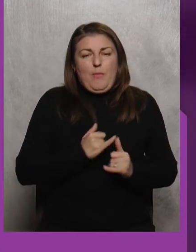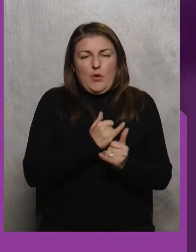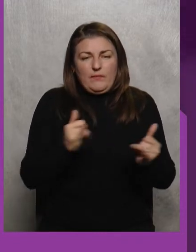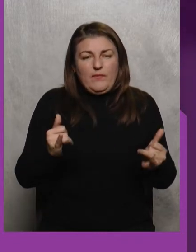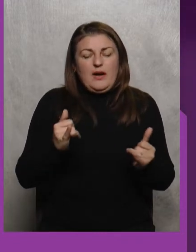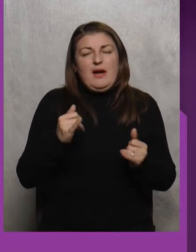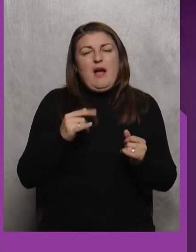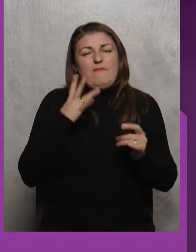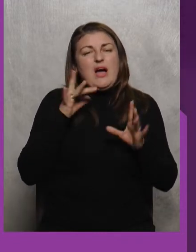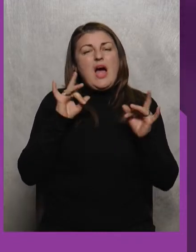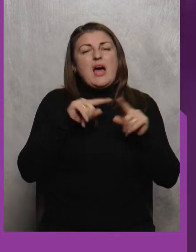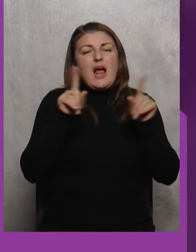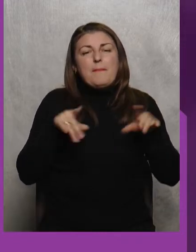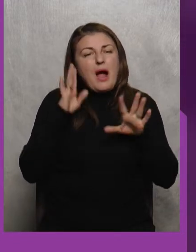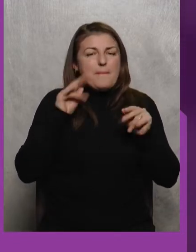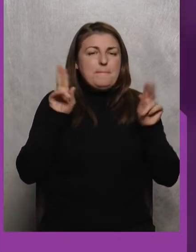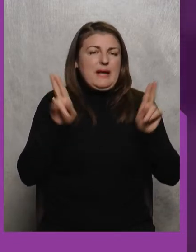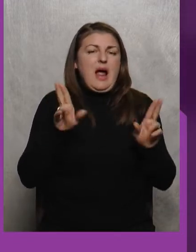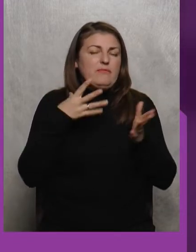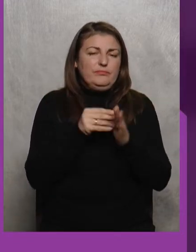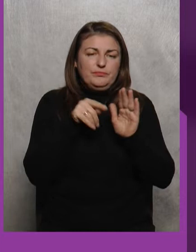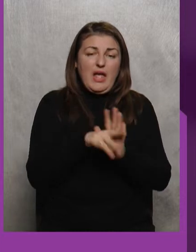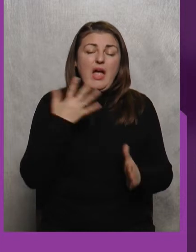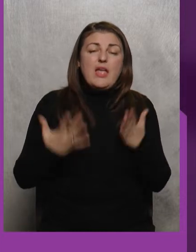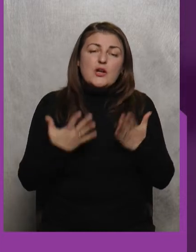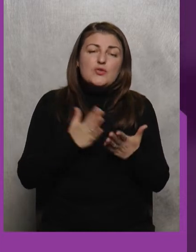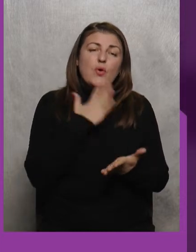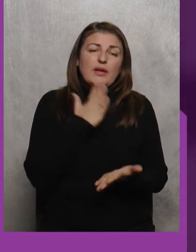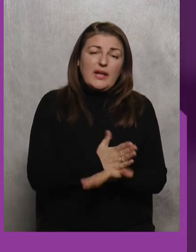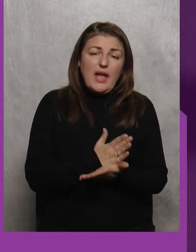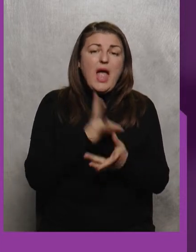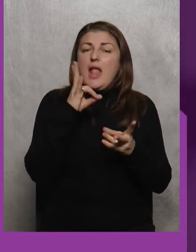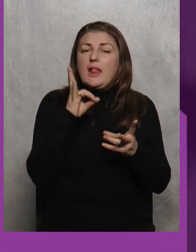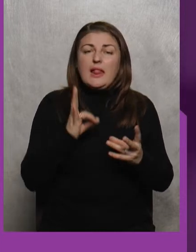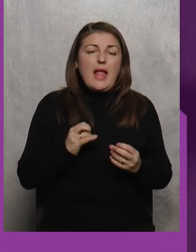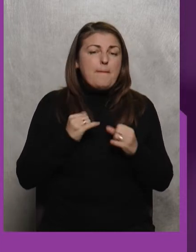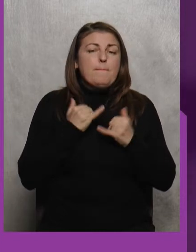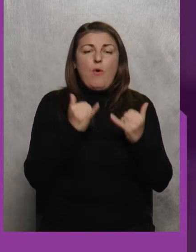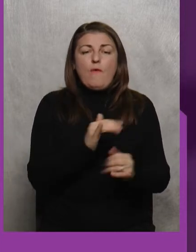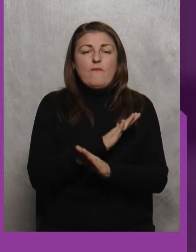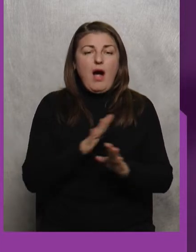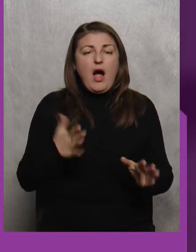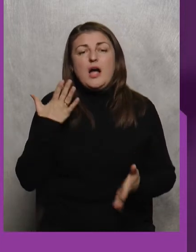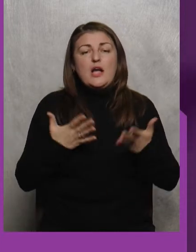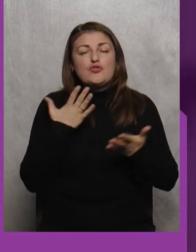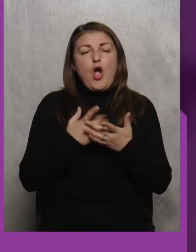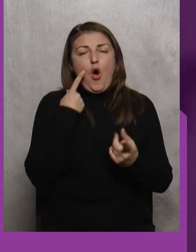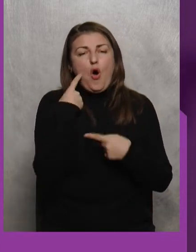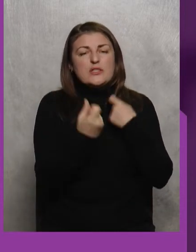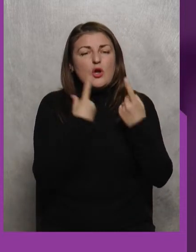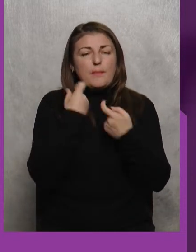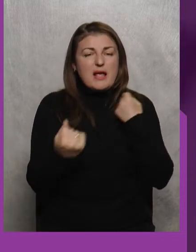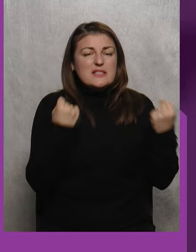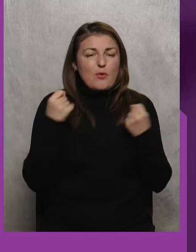Правил Якщо Якщо Є Неповага Якщо Оскарбляє Один